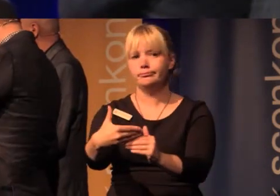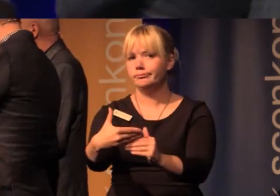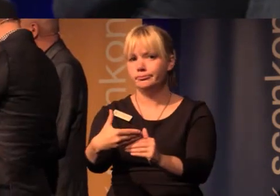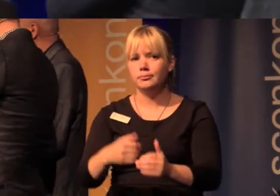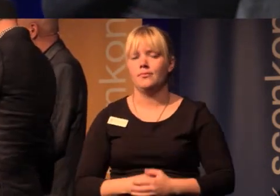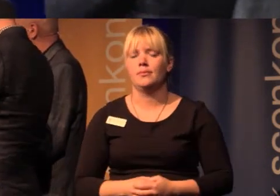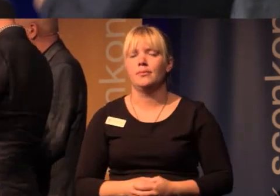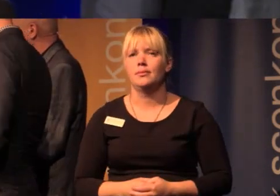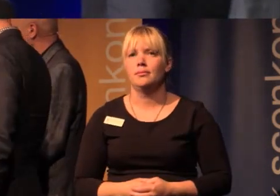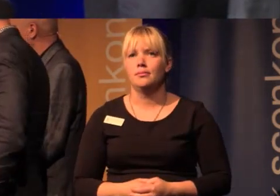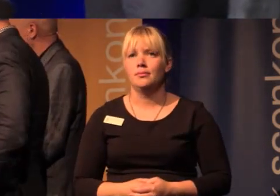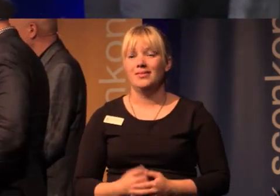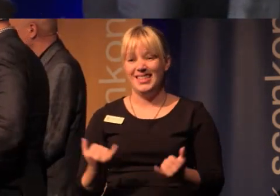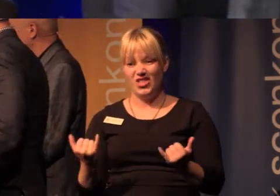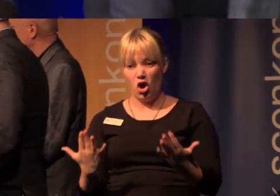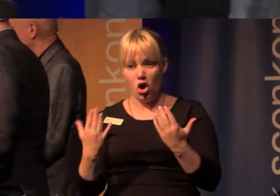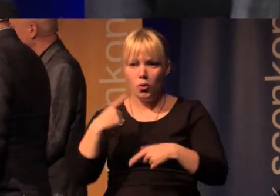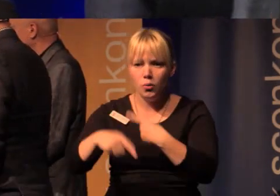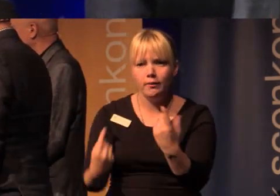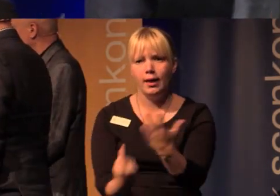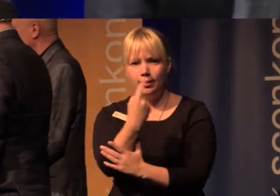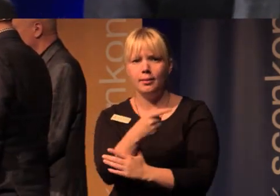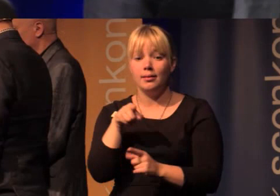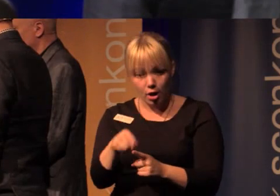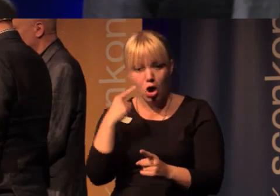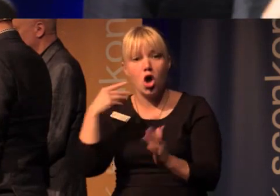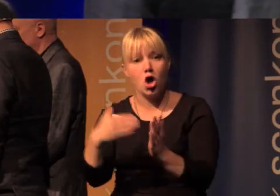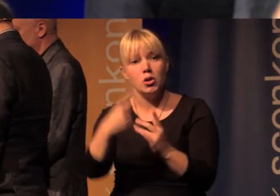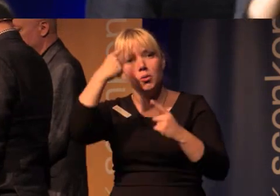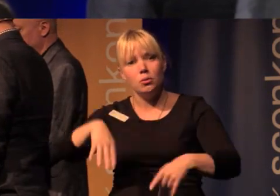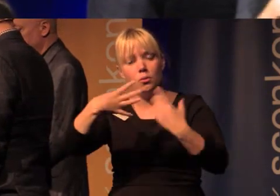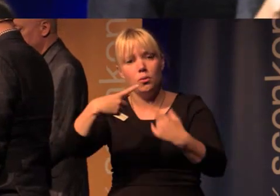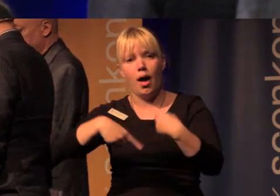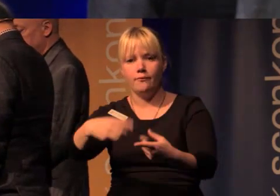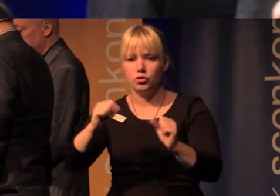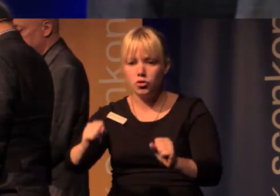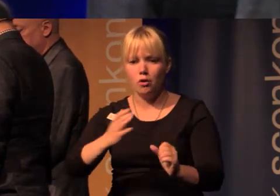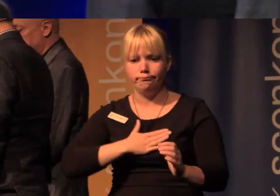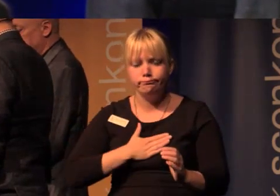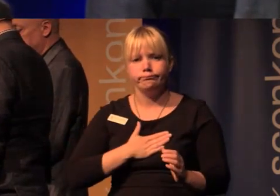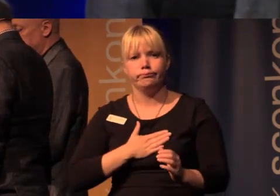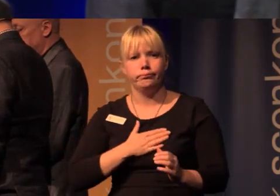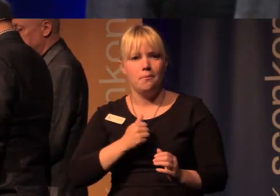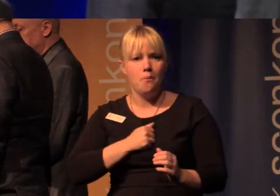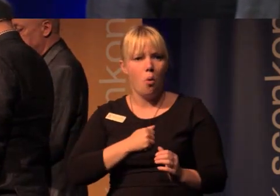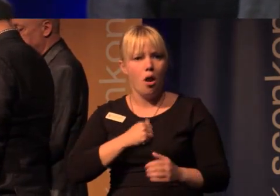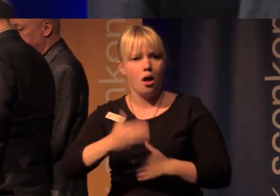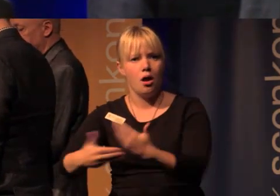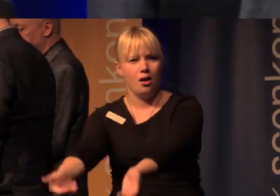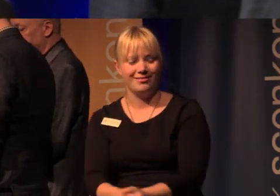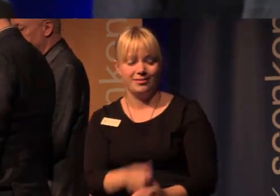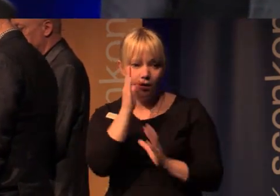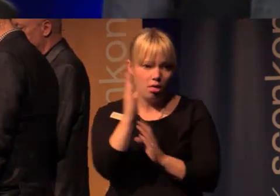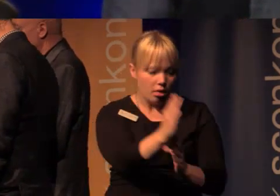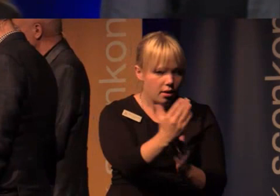är en del av det kulturarv som vi ska föra vidare. Så att det här extremt nationalistiska perspektivet tycker jag är